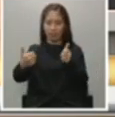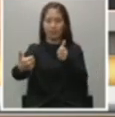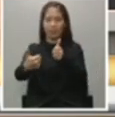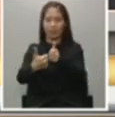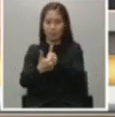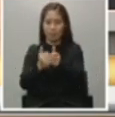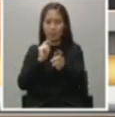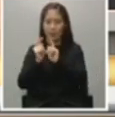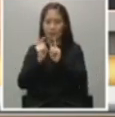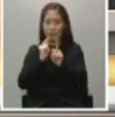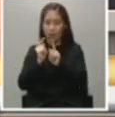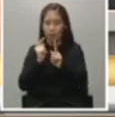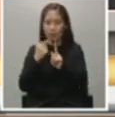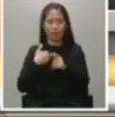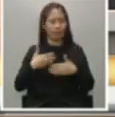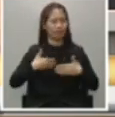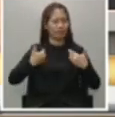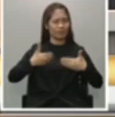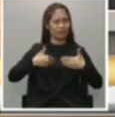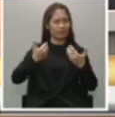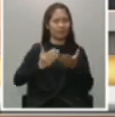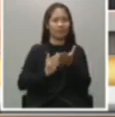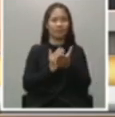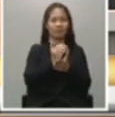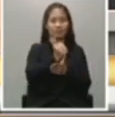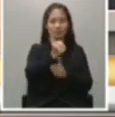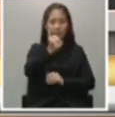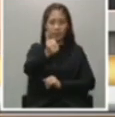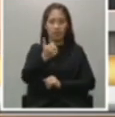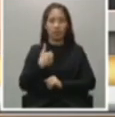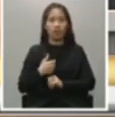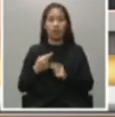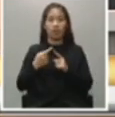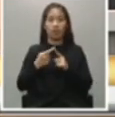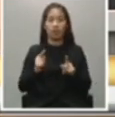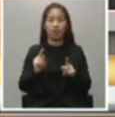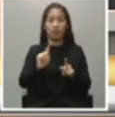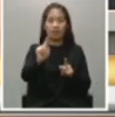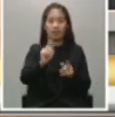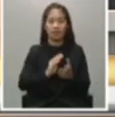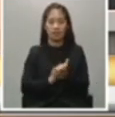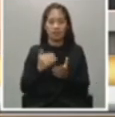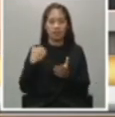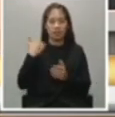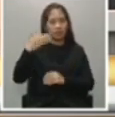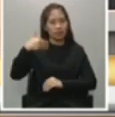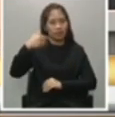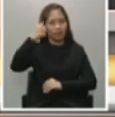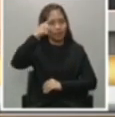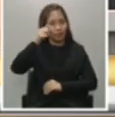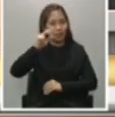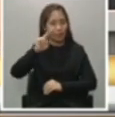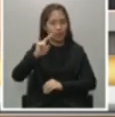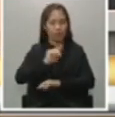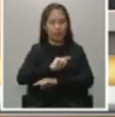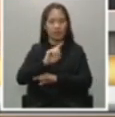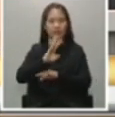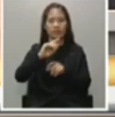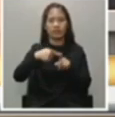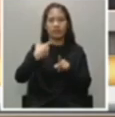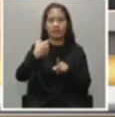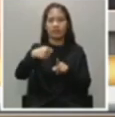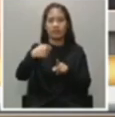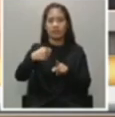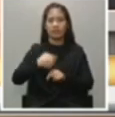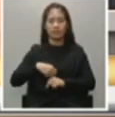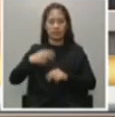ฐเต็มไปด้วยความชื่นมื่นประสบความสำเร็จยังไม่พอเท่านั้นค่ะอีก2วันต่อมาคือวันที่4ตุลาคมพ